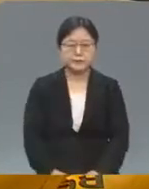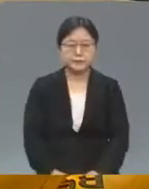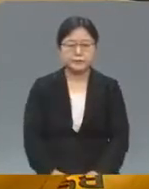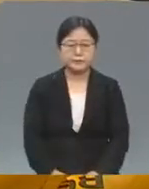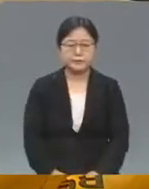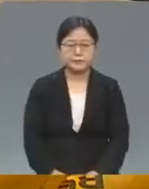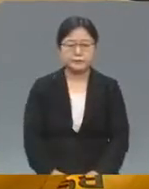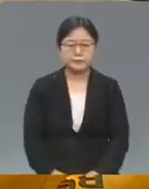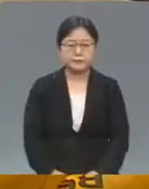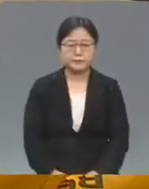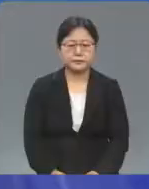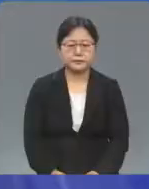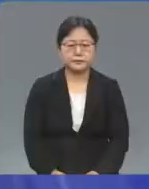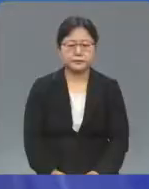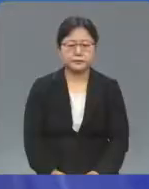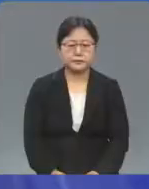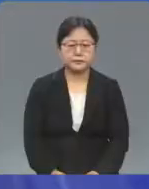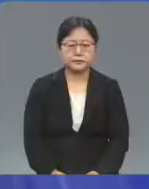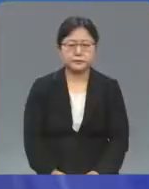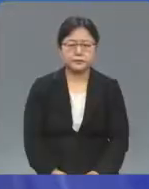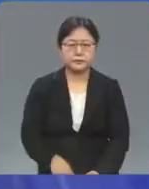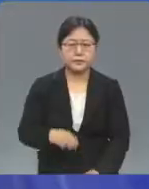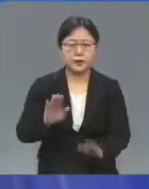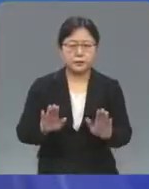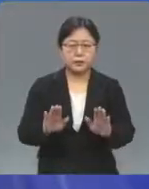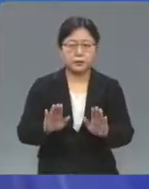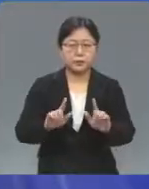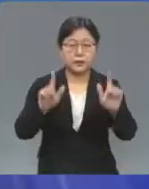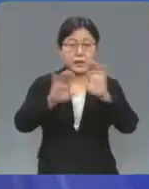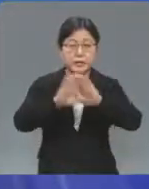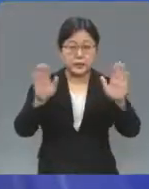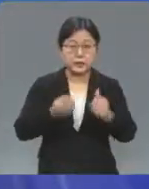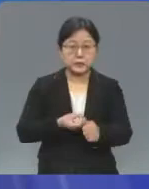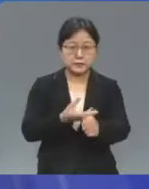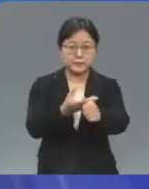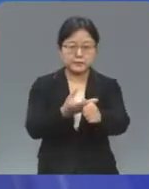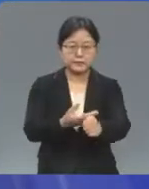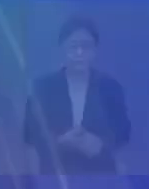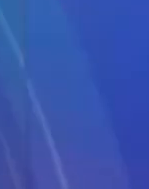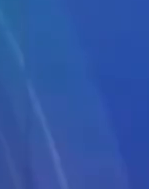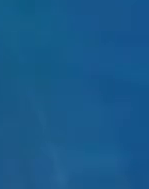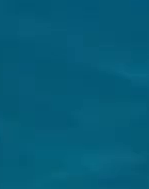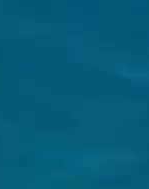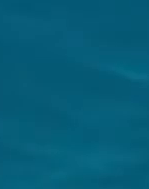얻습니다 에 이어서 오늘 과 주간 날씨 전해드리겠습니다